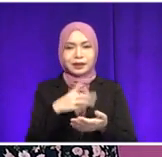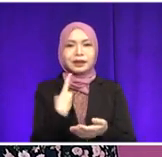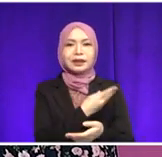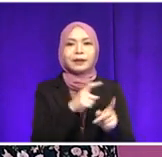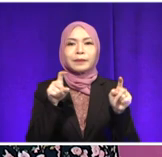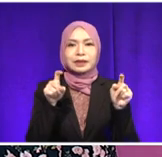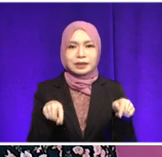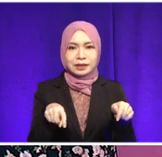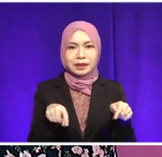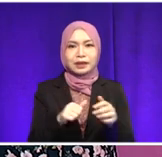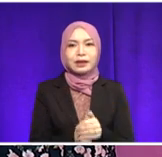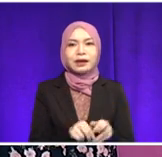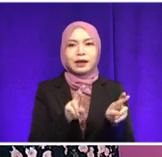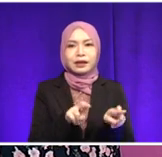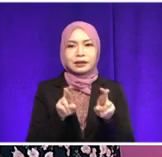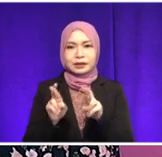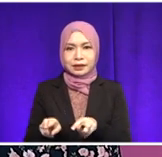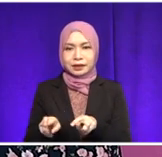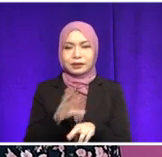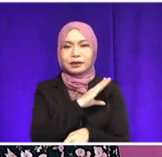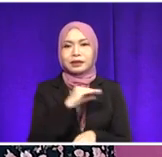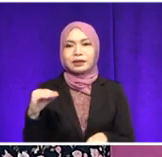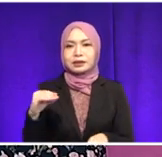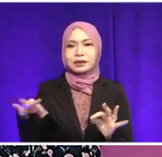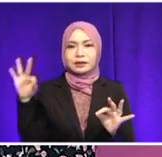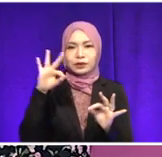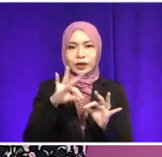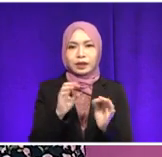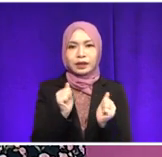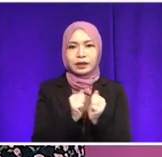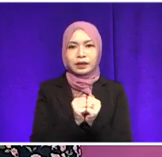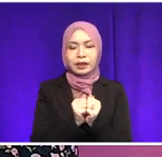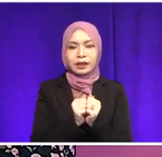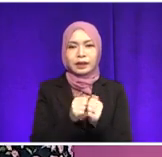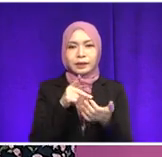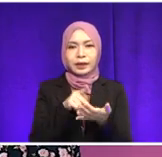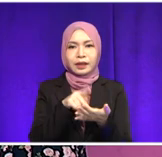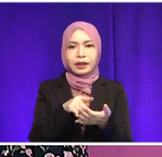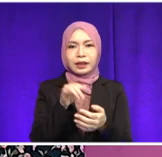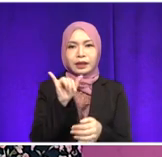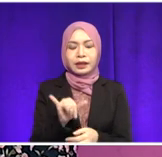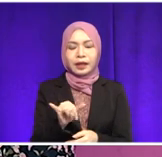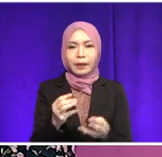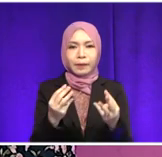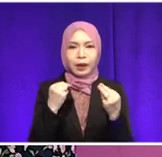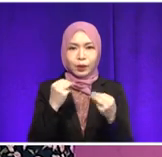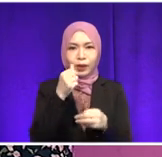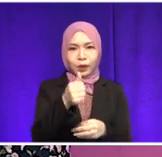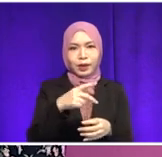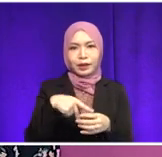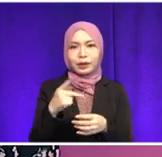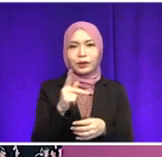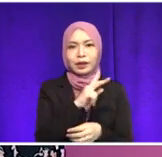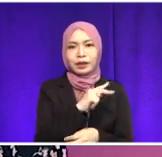sesuai lah kalau bilangannya nak dihasilkan tadi dengan perincian nah yang kita